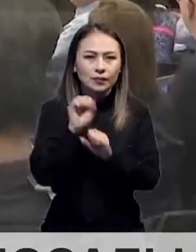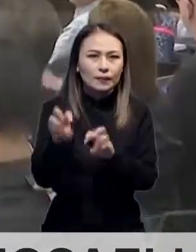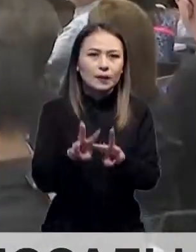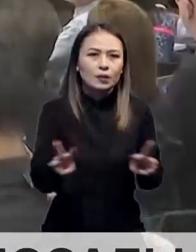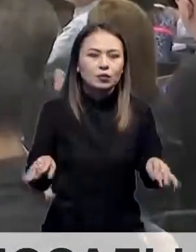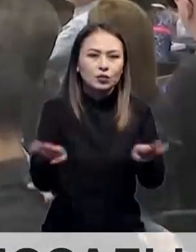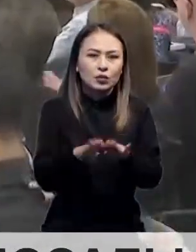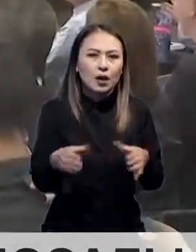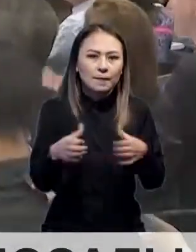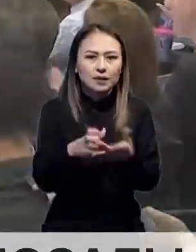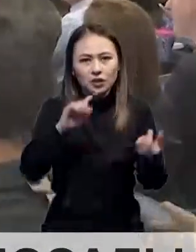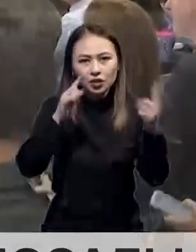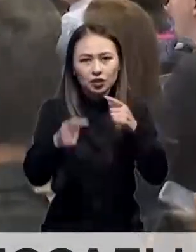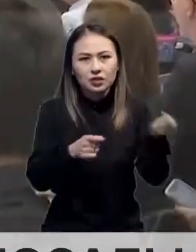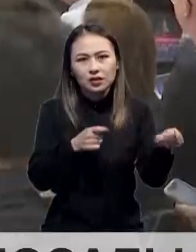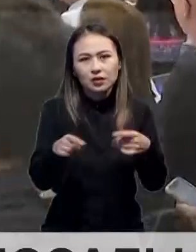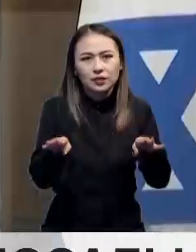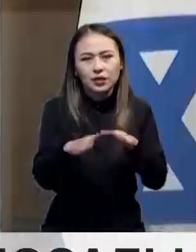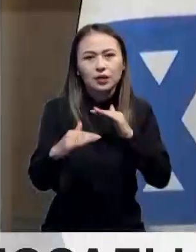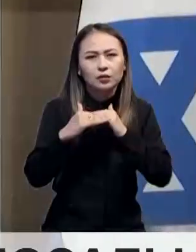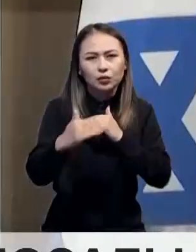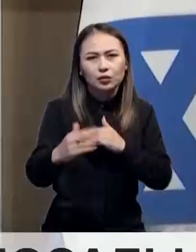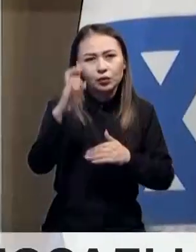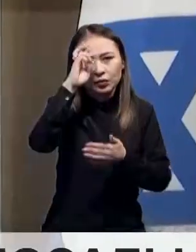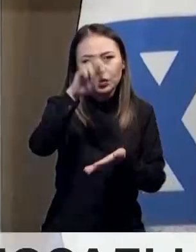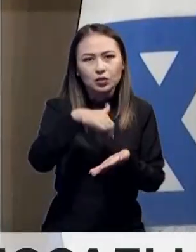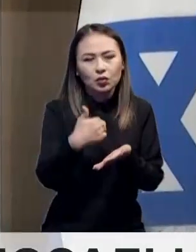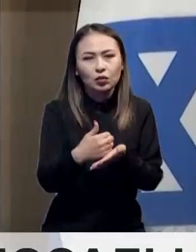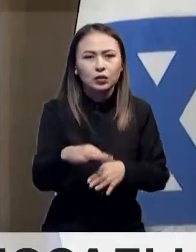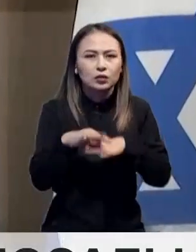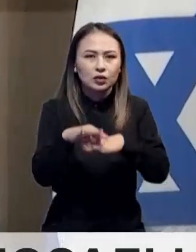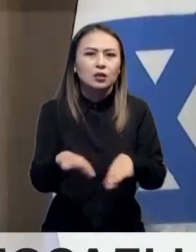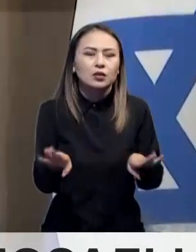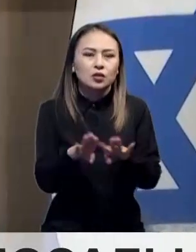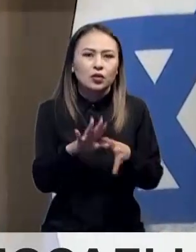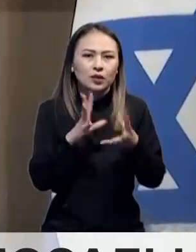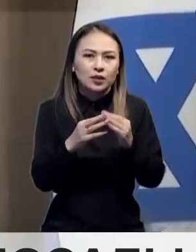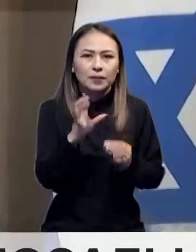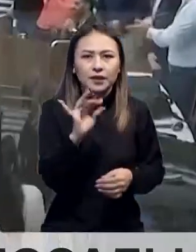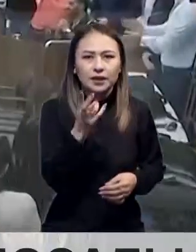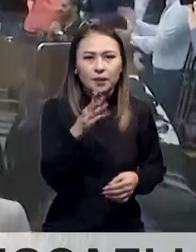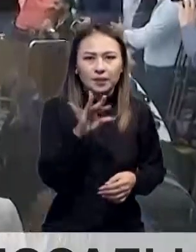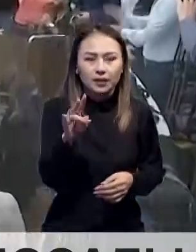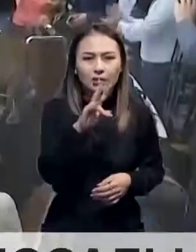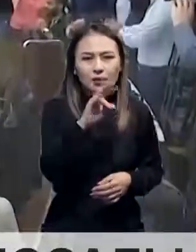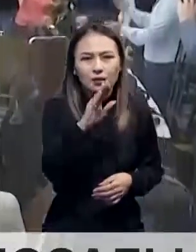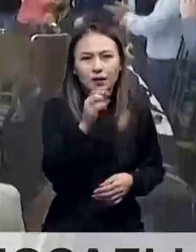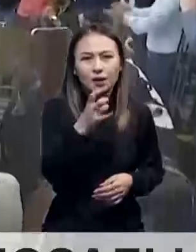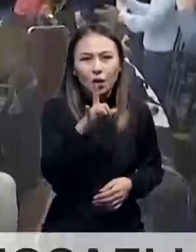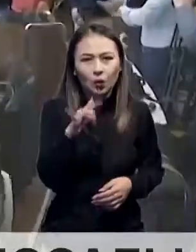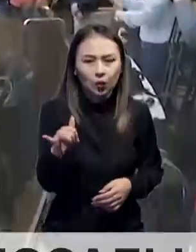Қорғаныс министрінің бұл ұсынысын оппозиция жетекшісі тіпті елдің бұрынғы үкімет басшысы да қолдаған. Алайда жауап ретінде Биньямин